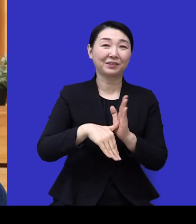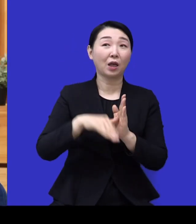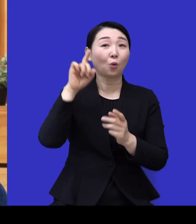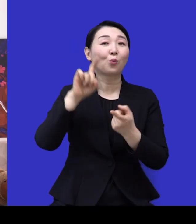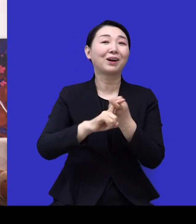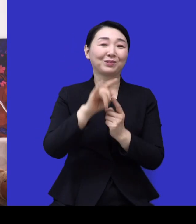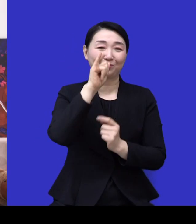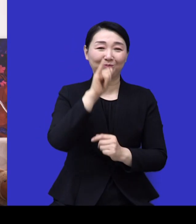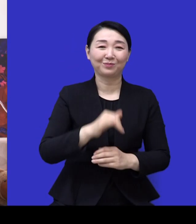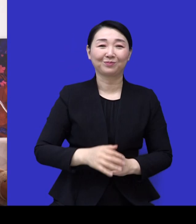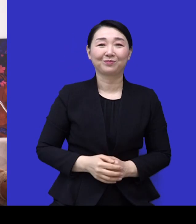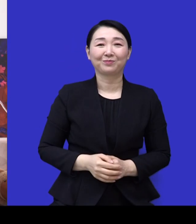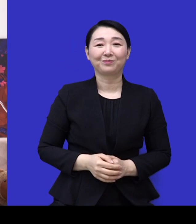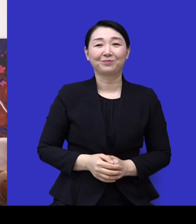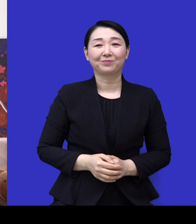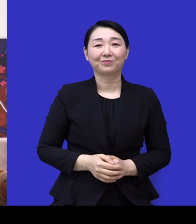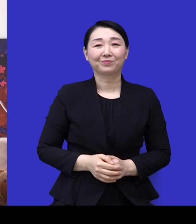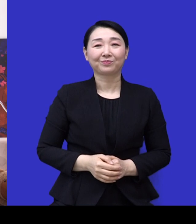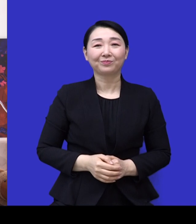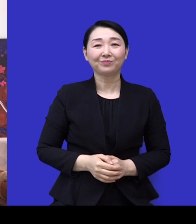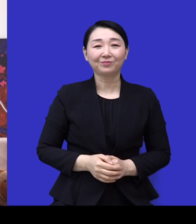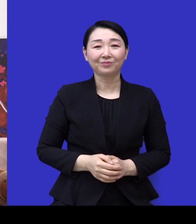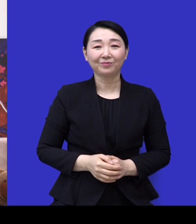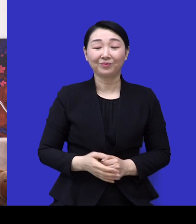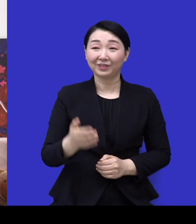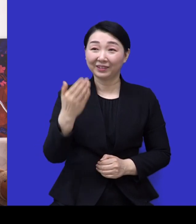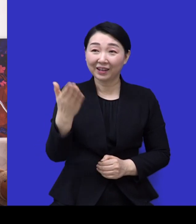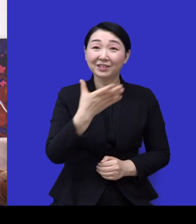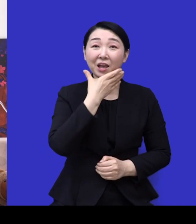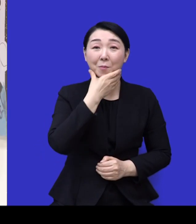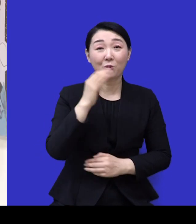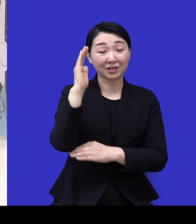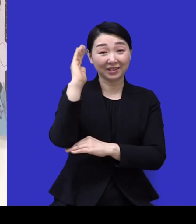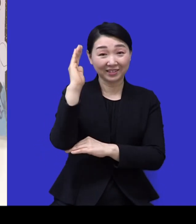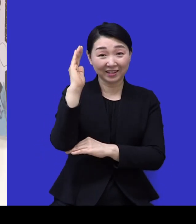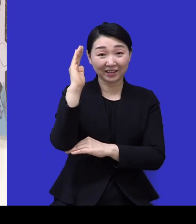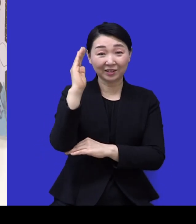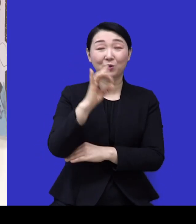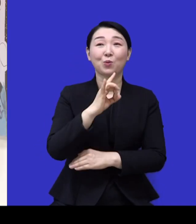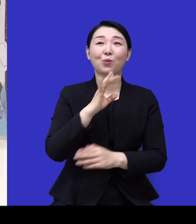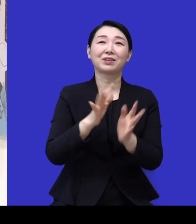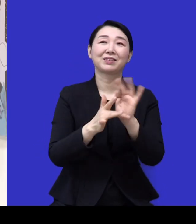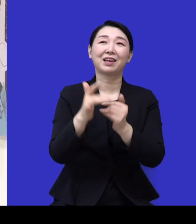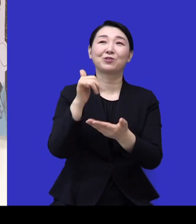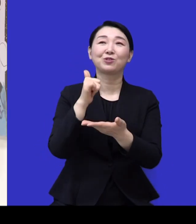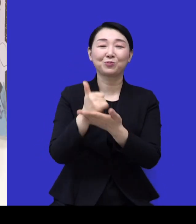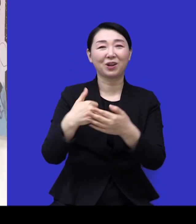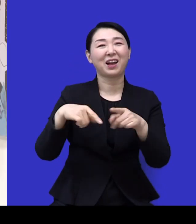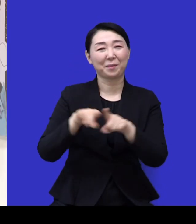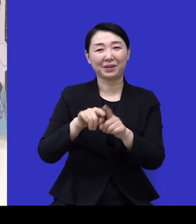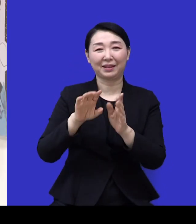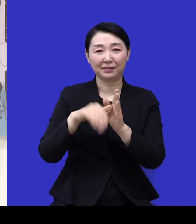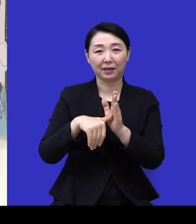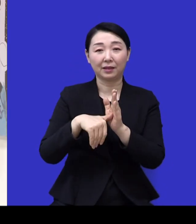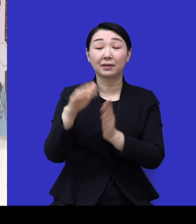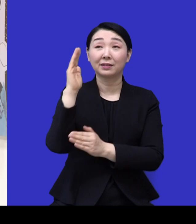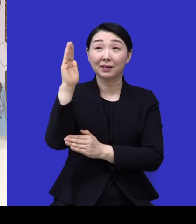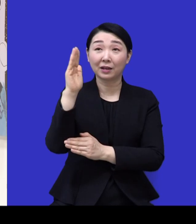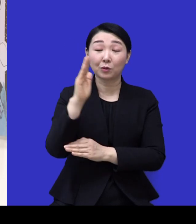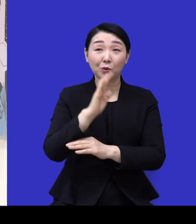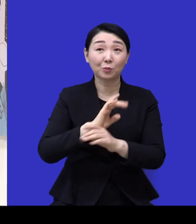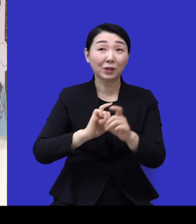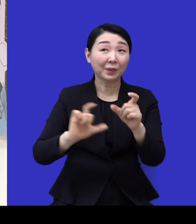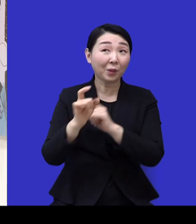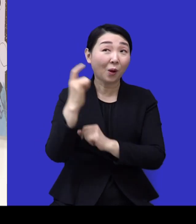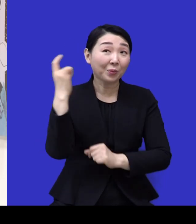관심이 있으신 거예요. 네네. 그래서 듣고 싶은. 당신이 더 행복해지는 이야기는 오직 예수님과 함께인데 그 이야기를 조금